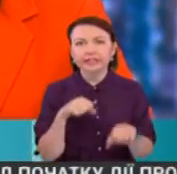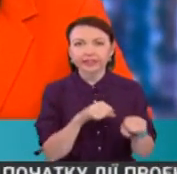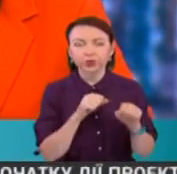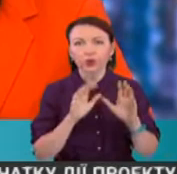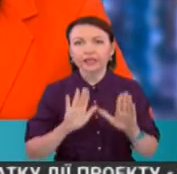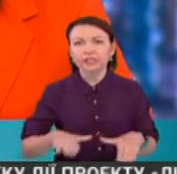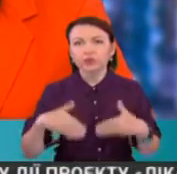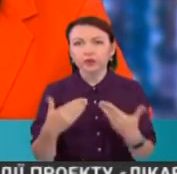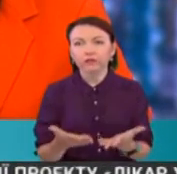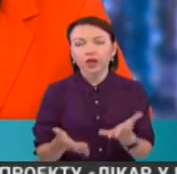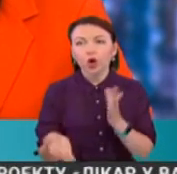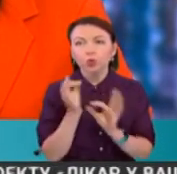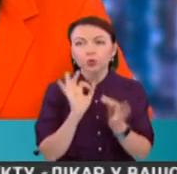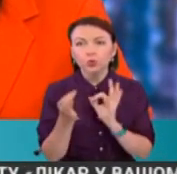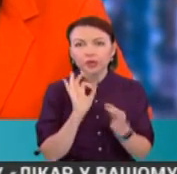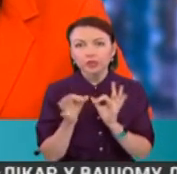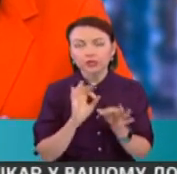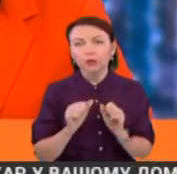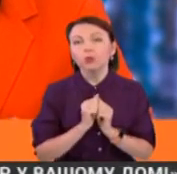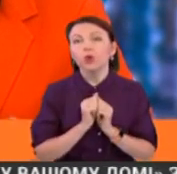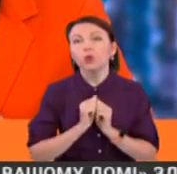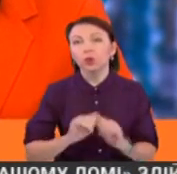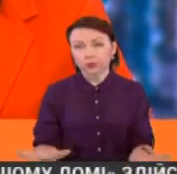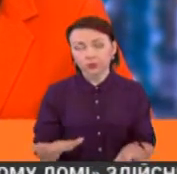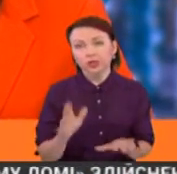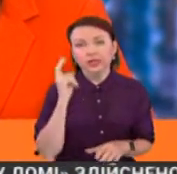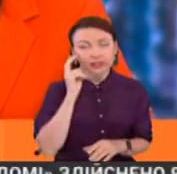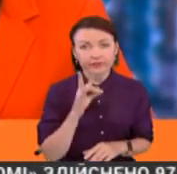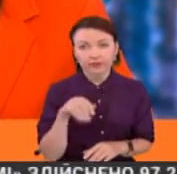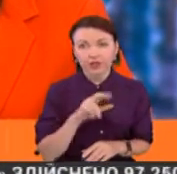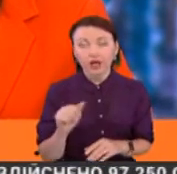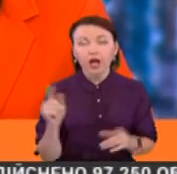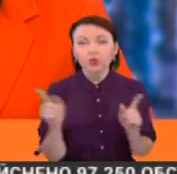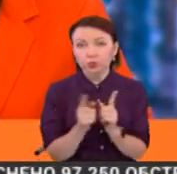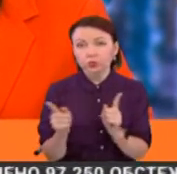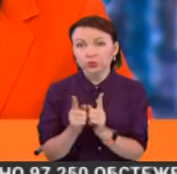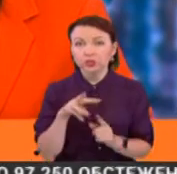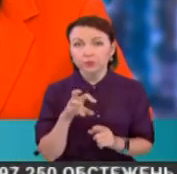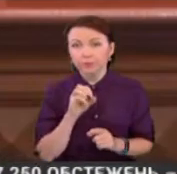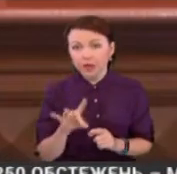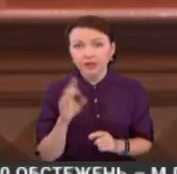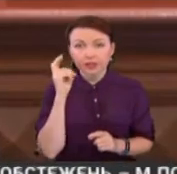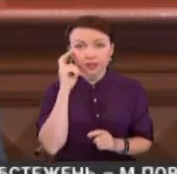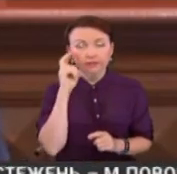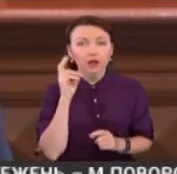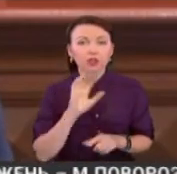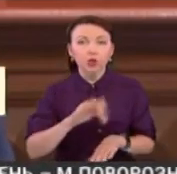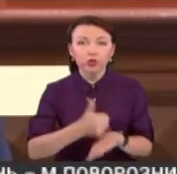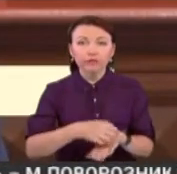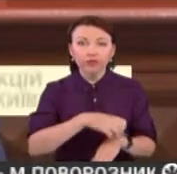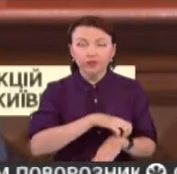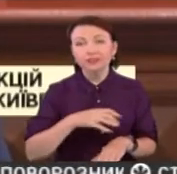ініціював консультації про розпуск Київради. Зустріч мера Києва з головами фракцій і депутатських груп